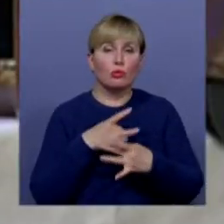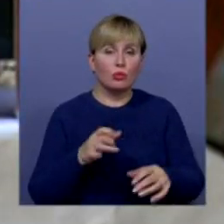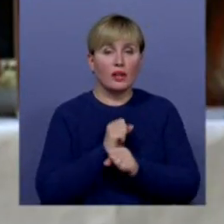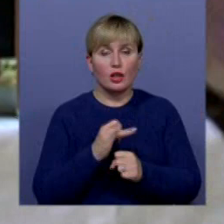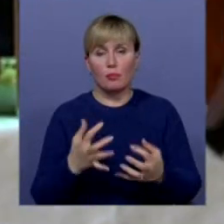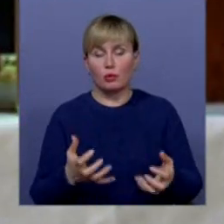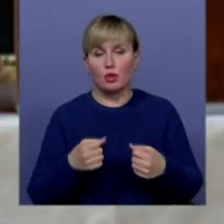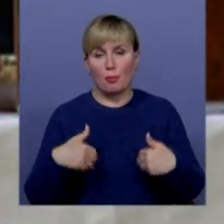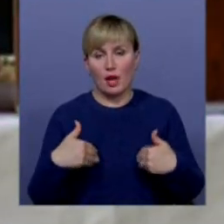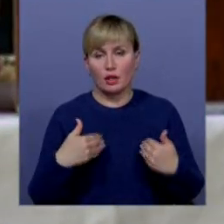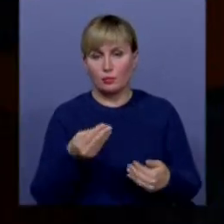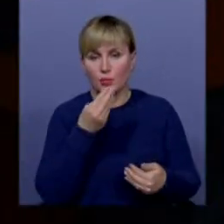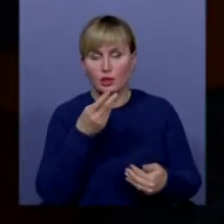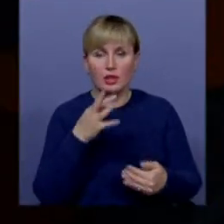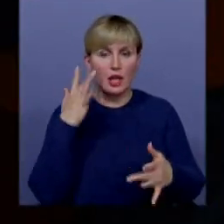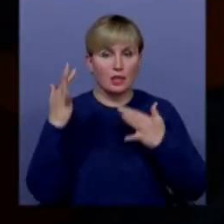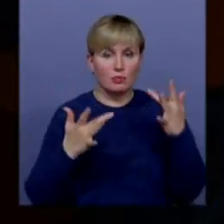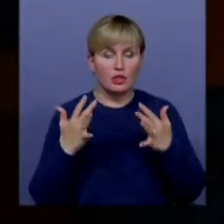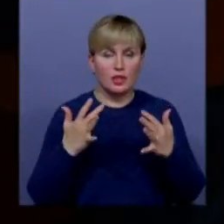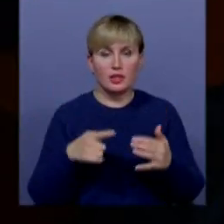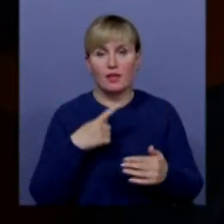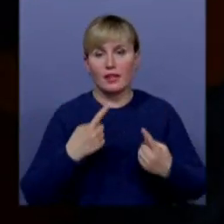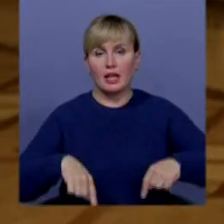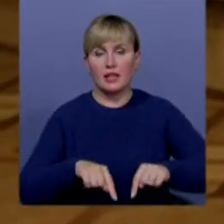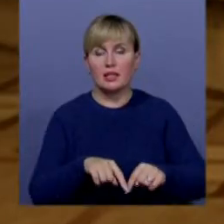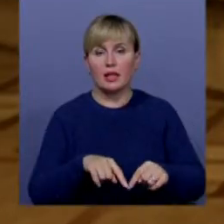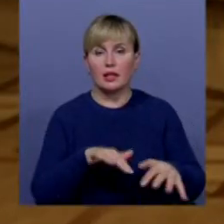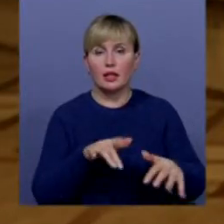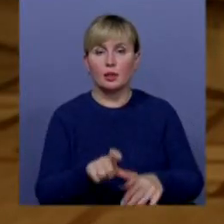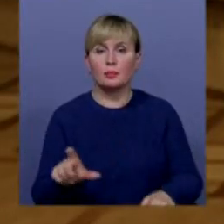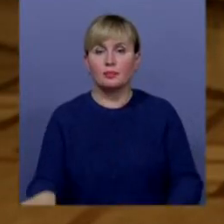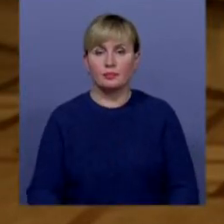и получила полезную пищу для размышления, считают организаторы.